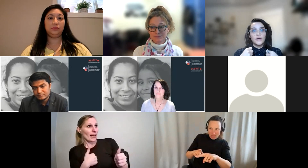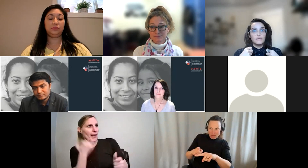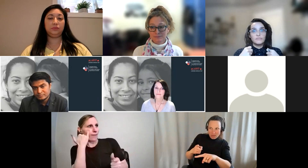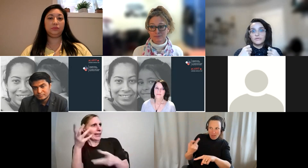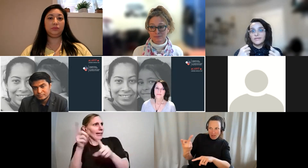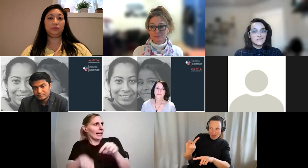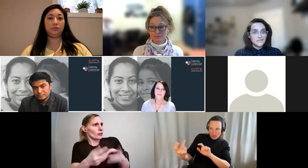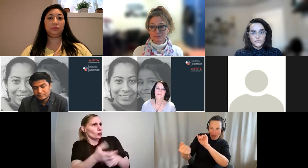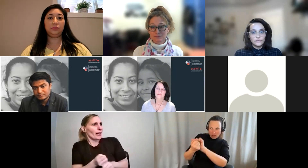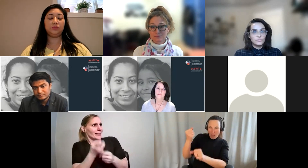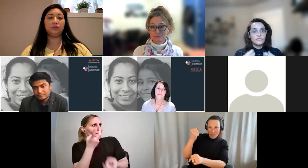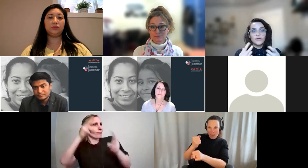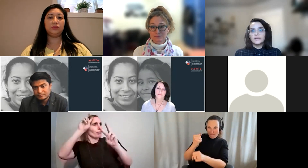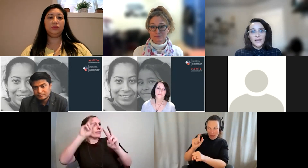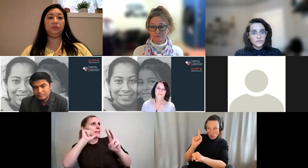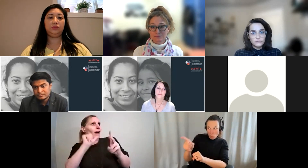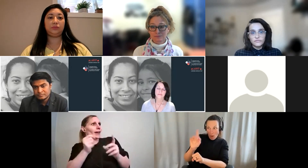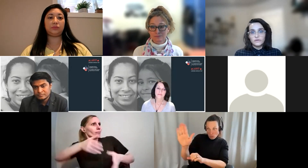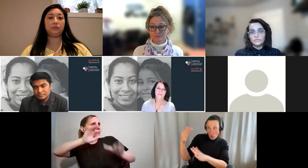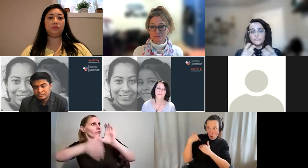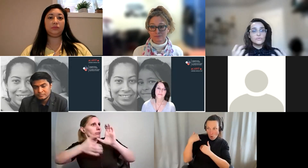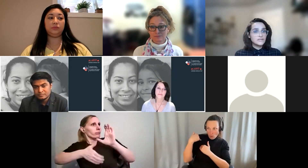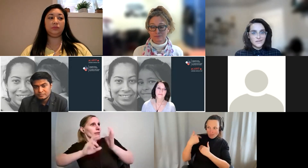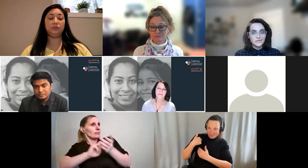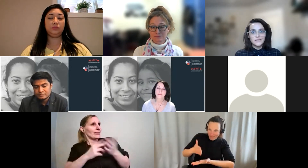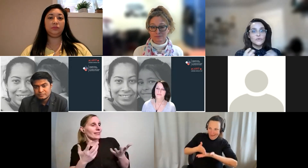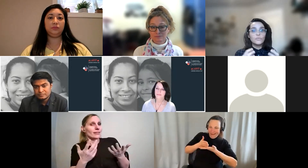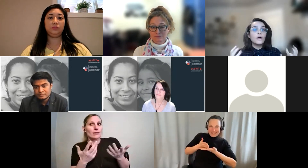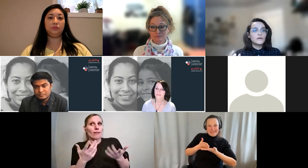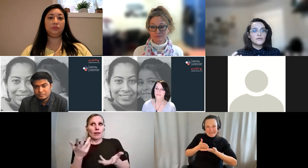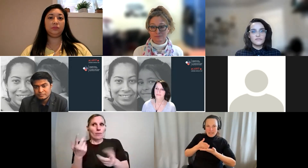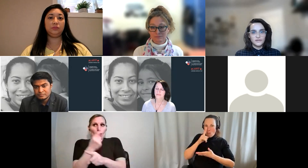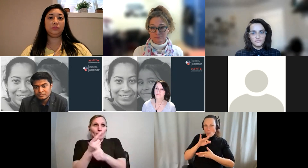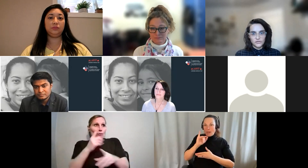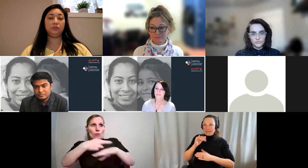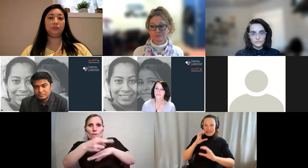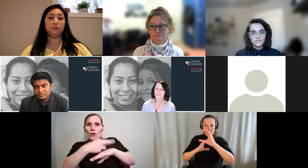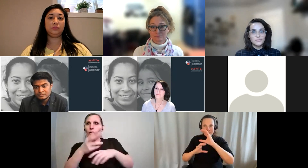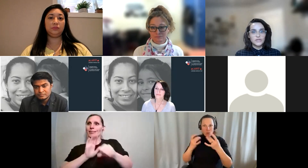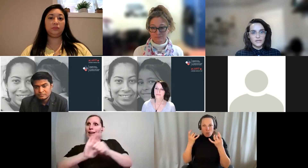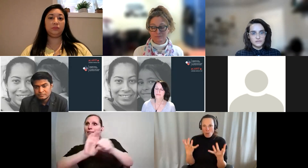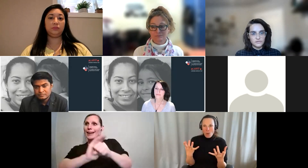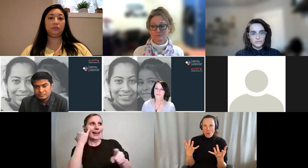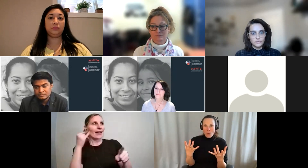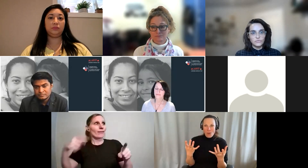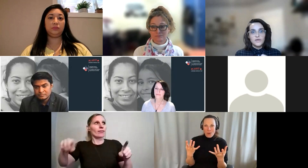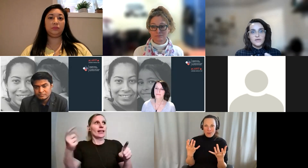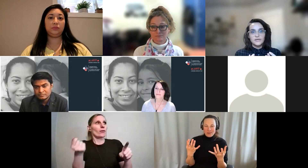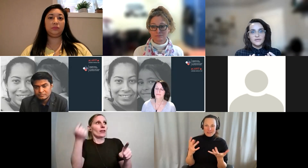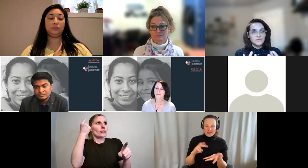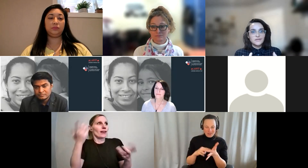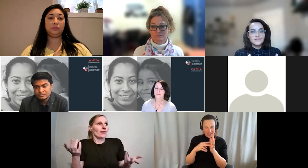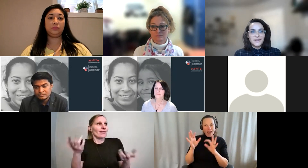votre défense et de vous connecter, de vous donner des références adéquates. Elle ne fonctionne pas si la personne n'est